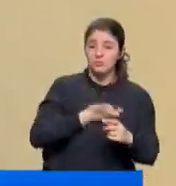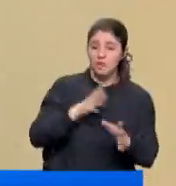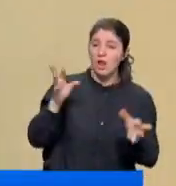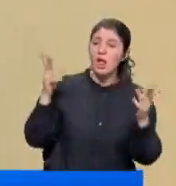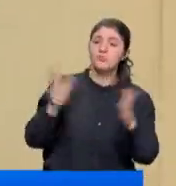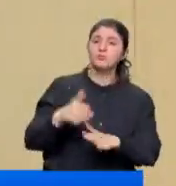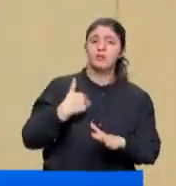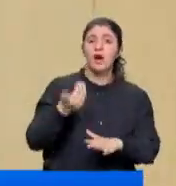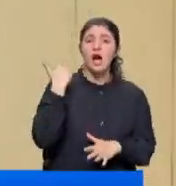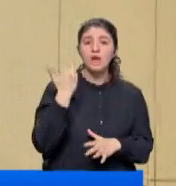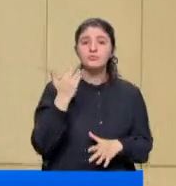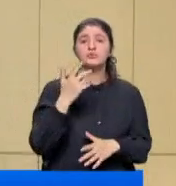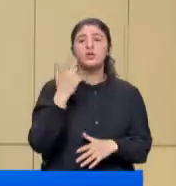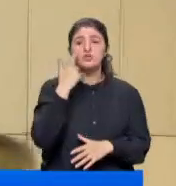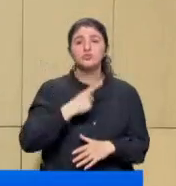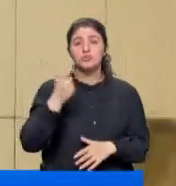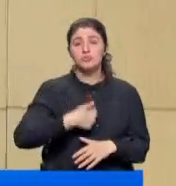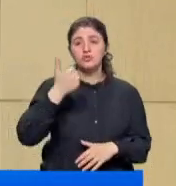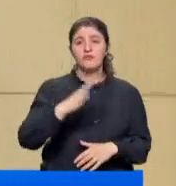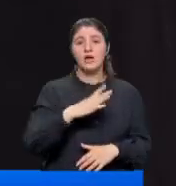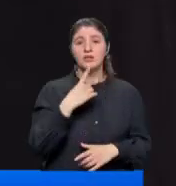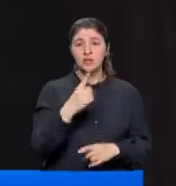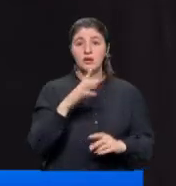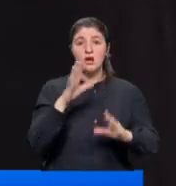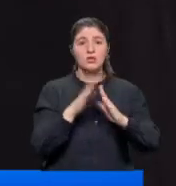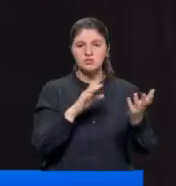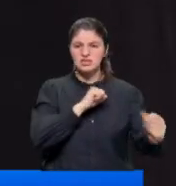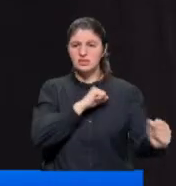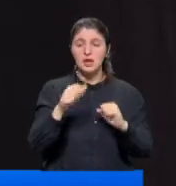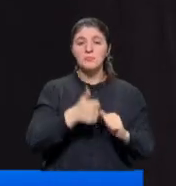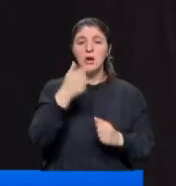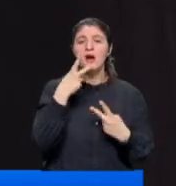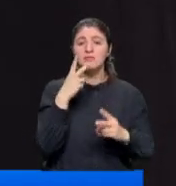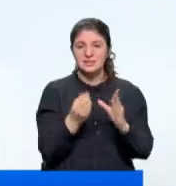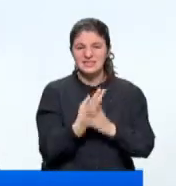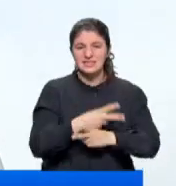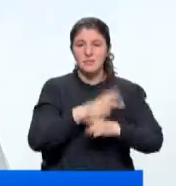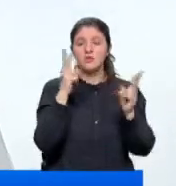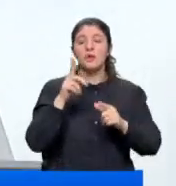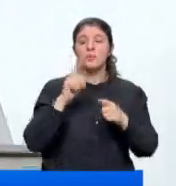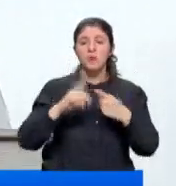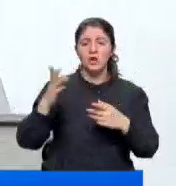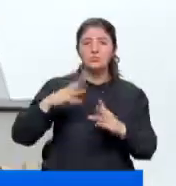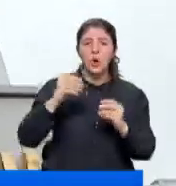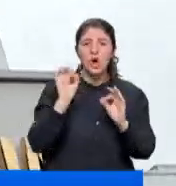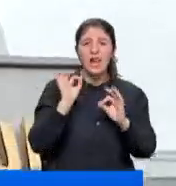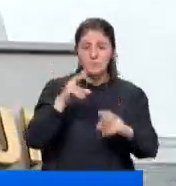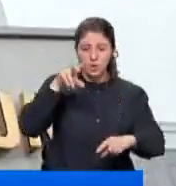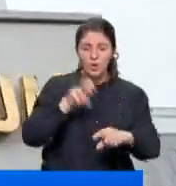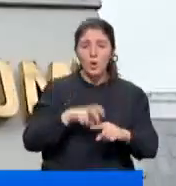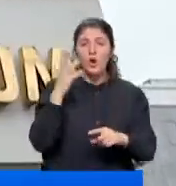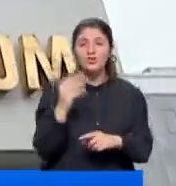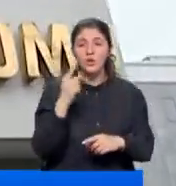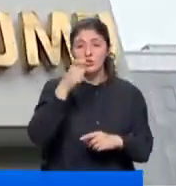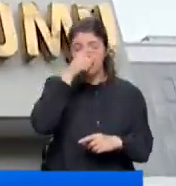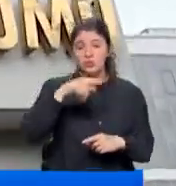Arkamızda Cumhurbaşkanı var sözlerine muhalefet tepki gösterirken bakanın açıklamalarının sabahında bürokraside kritik konumdaki iki isim